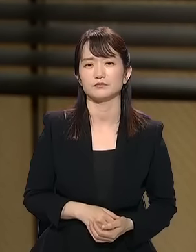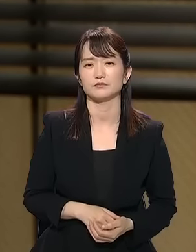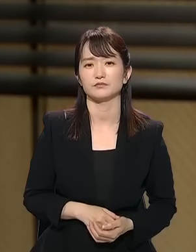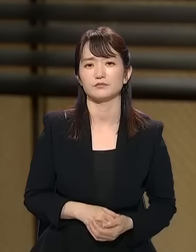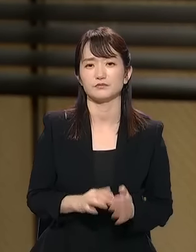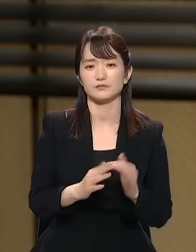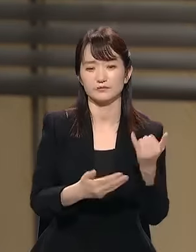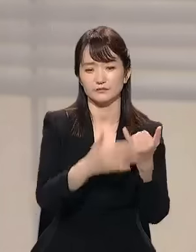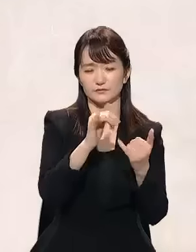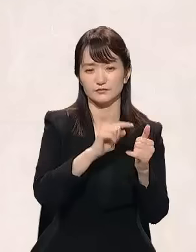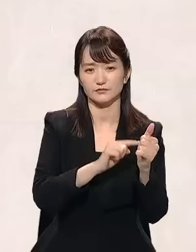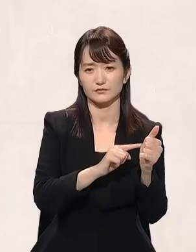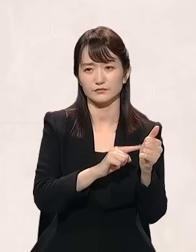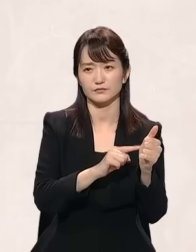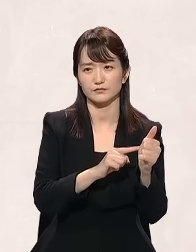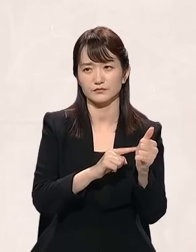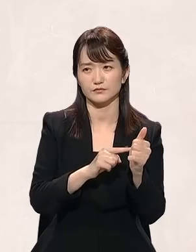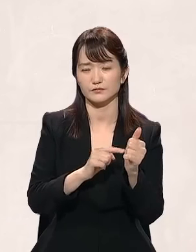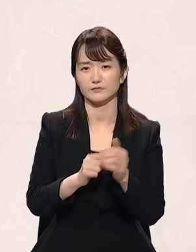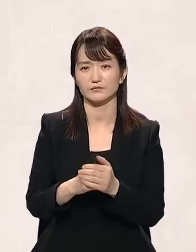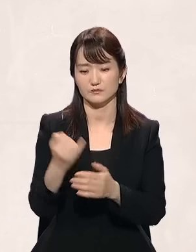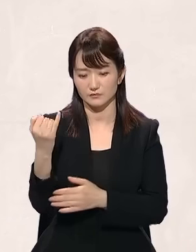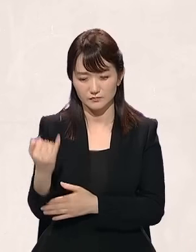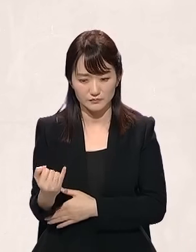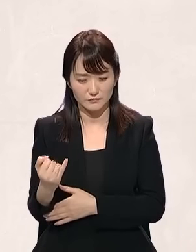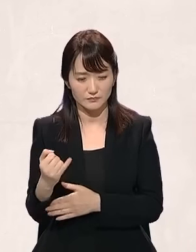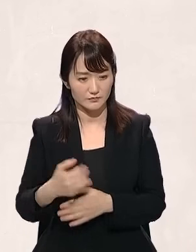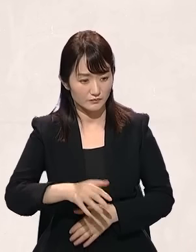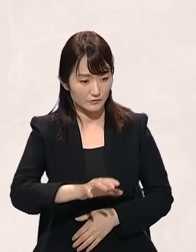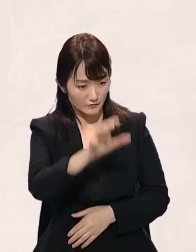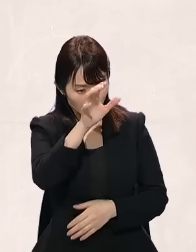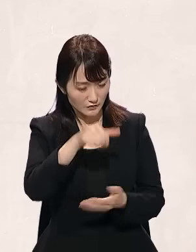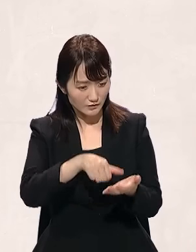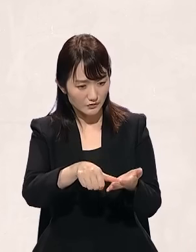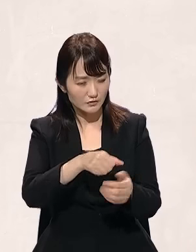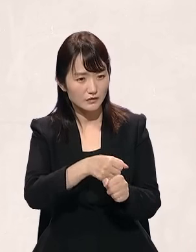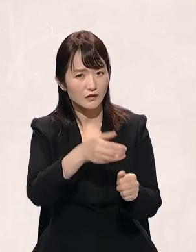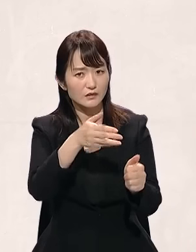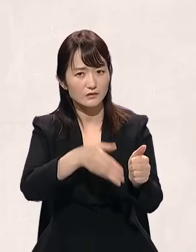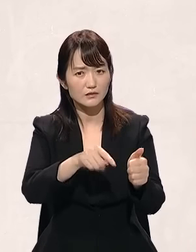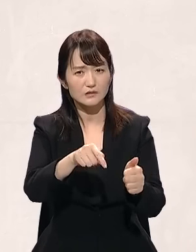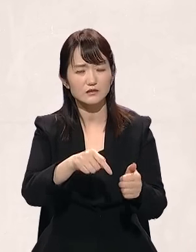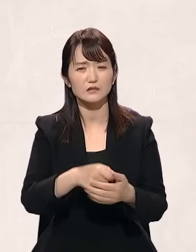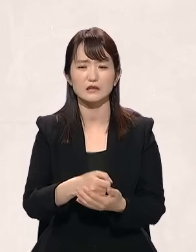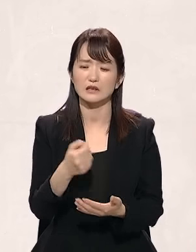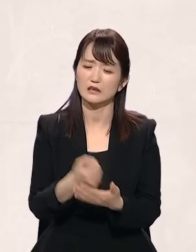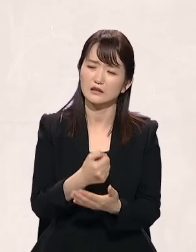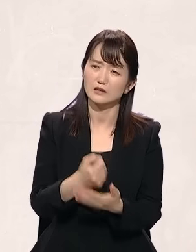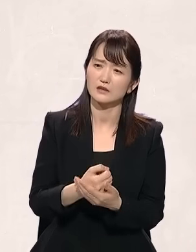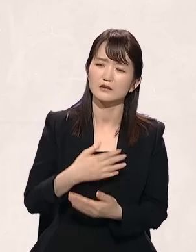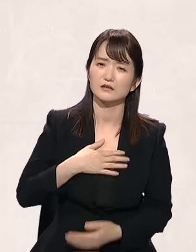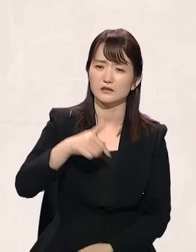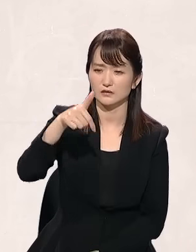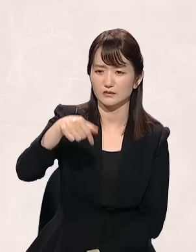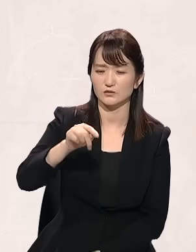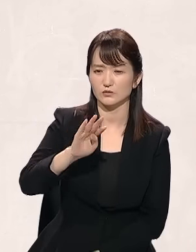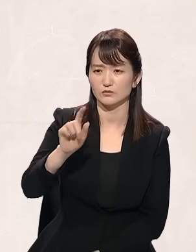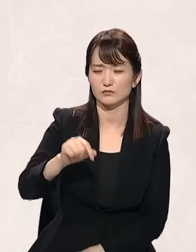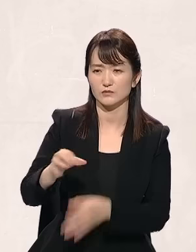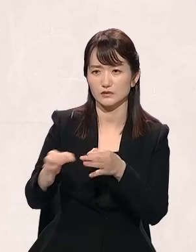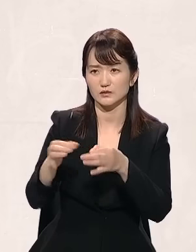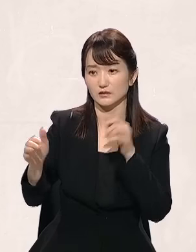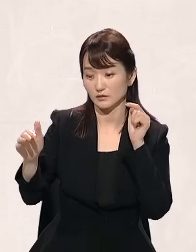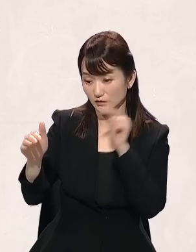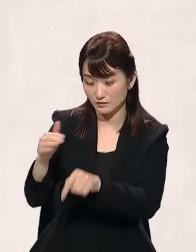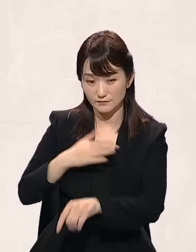유튜브한테 동생이 삭제 요청을 하니까 나 저기 뭐 저 그 뭐 이것 때문에 섭섭하다 내가 지금 국박집 아지 찾아가는 바람에 고속까지